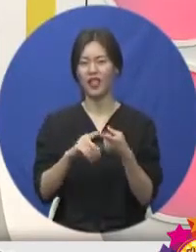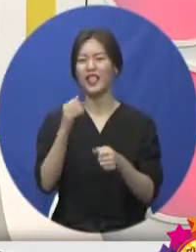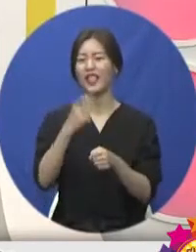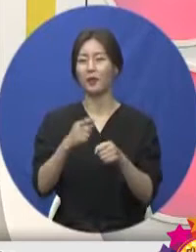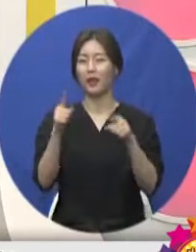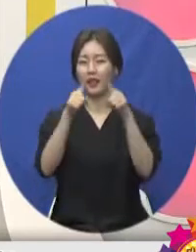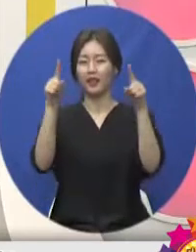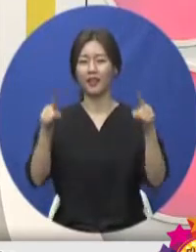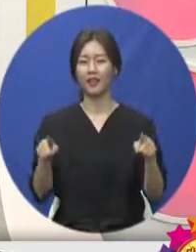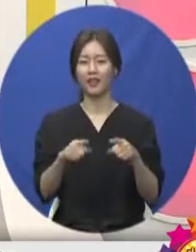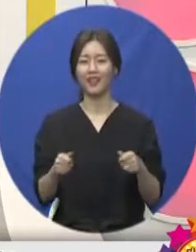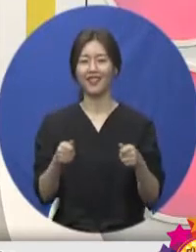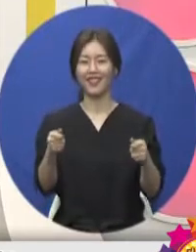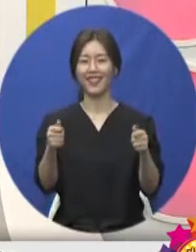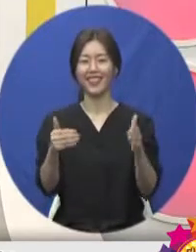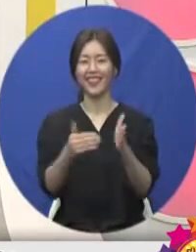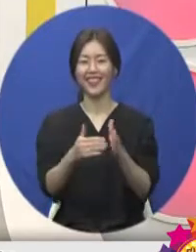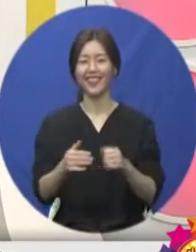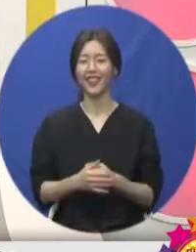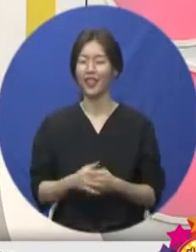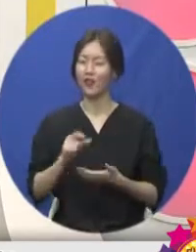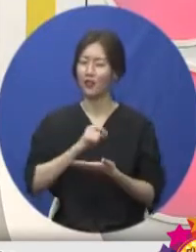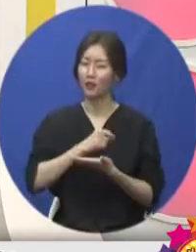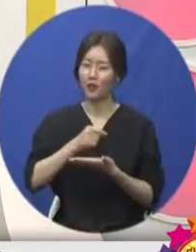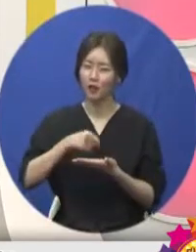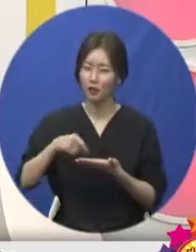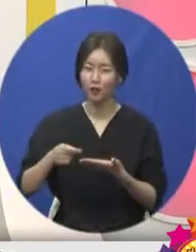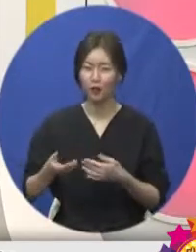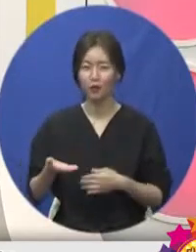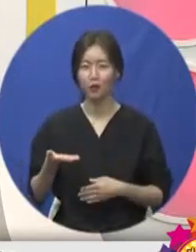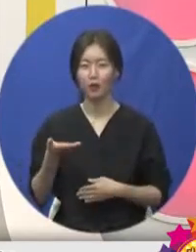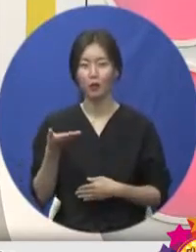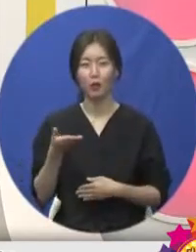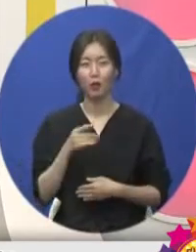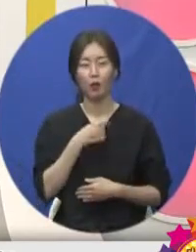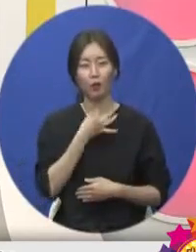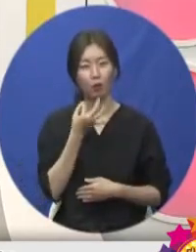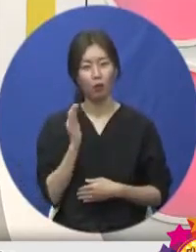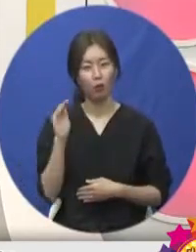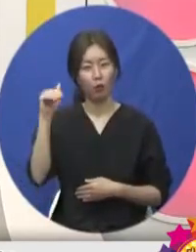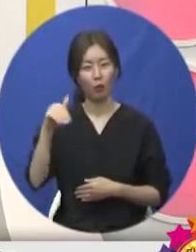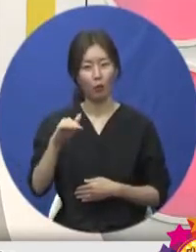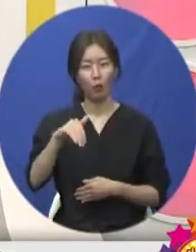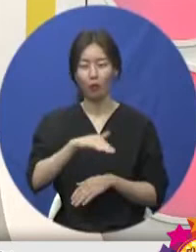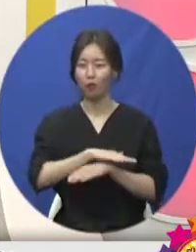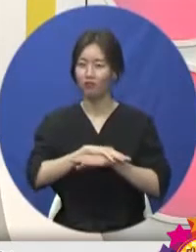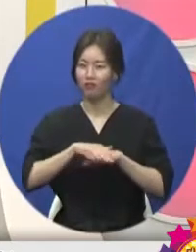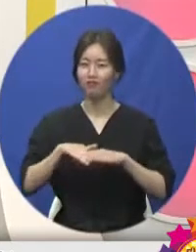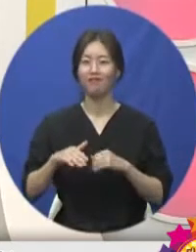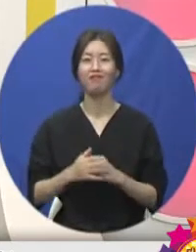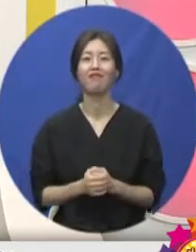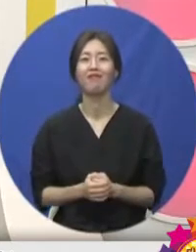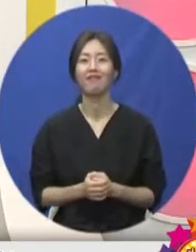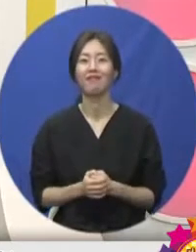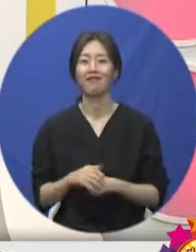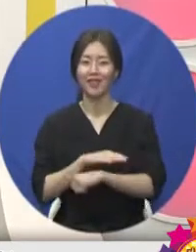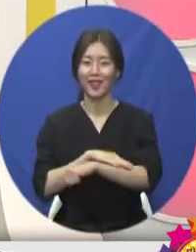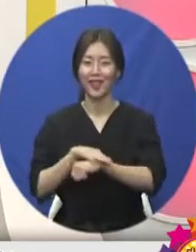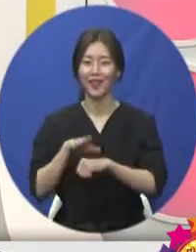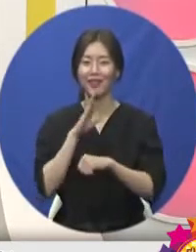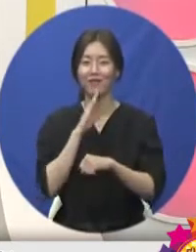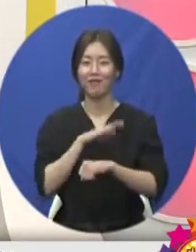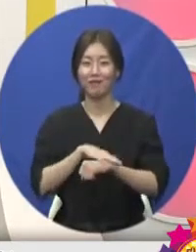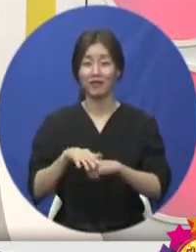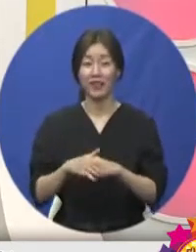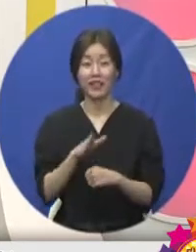이미. 이미 드렸어. 네. 아, 써줄 그, 거야 이렇게. 아. 그 꺾기도 굉장히 어려운데 그 꺾기도 잘하시고. 그러게요. 네, 임명장